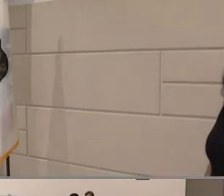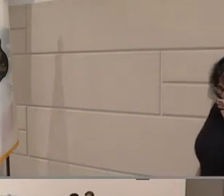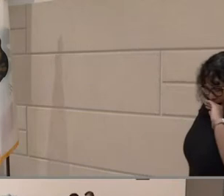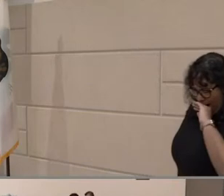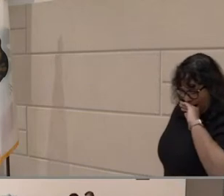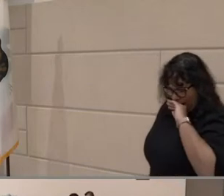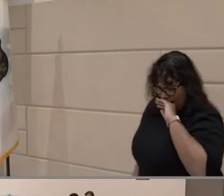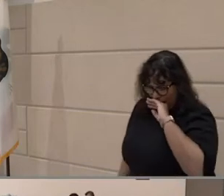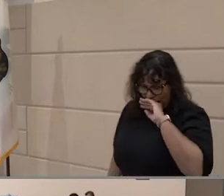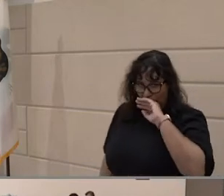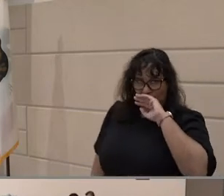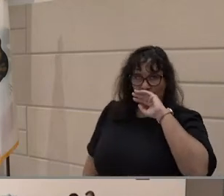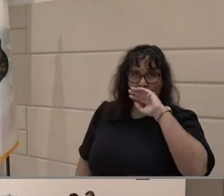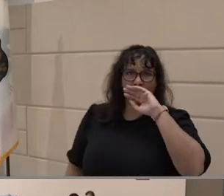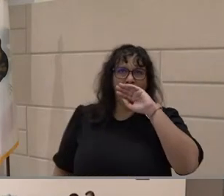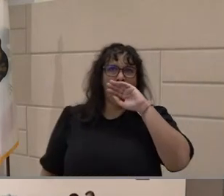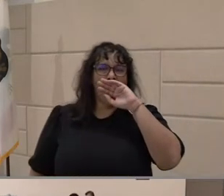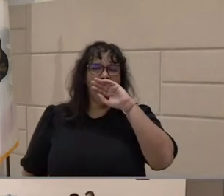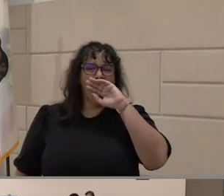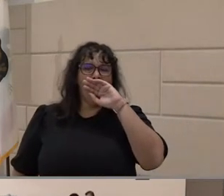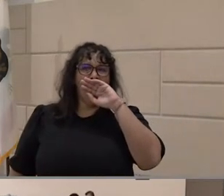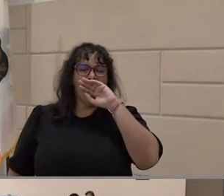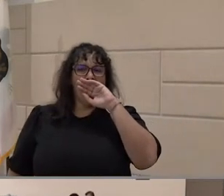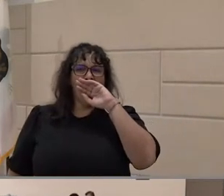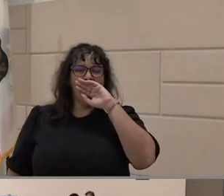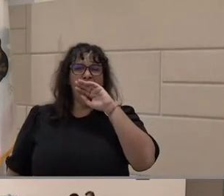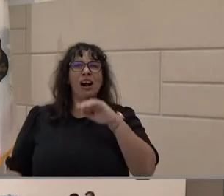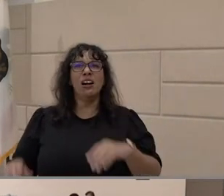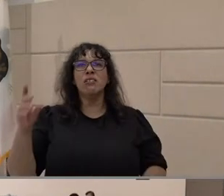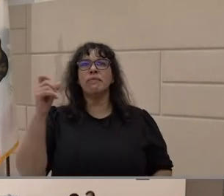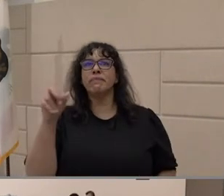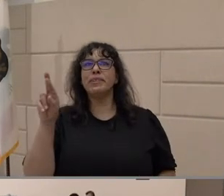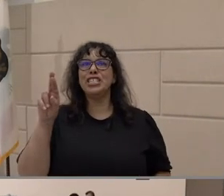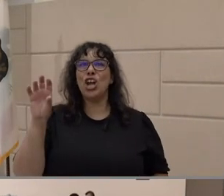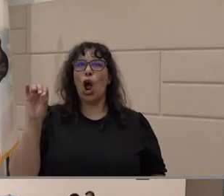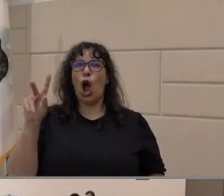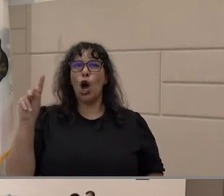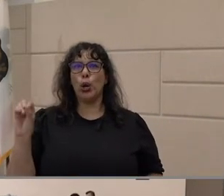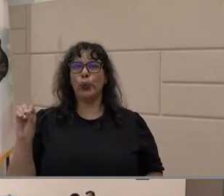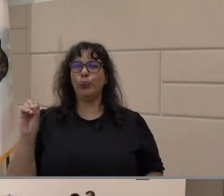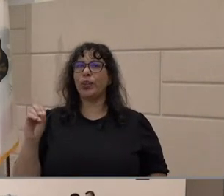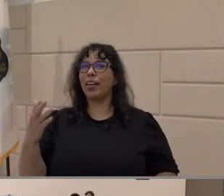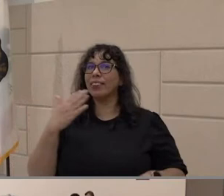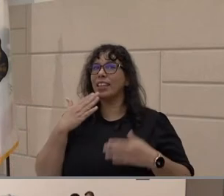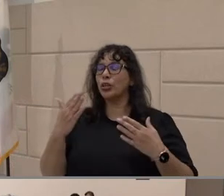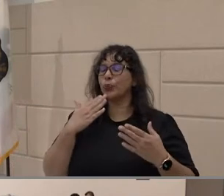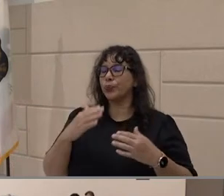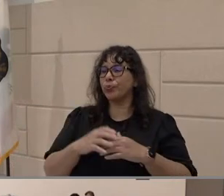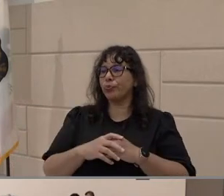ออกุนจำพวกด็อกเตอร์บันนิเทสลูกอาร์เทลสมออกุน